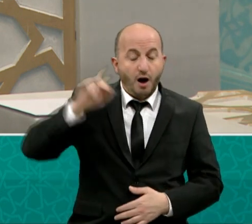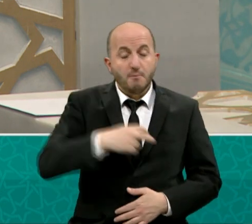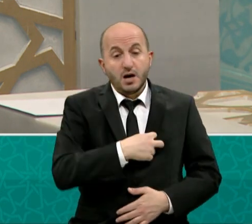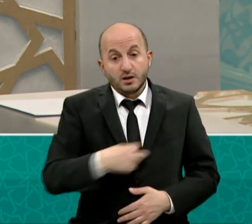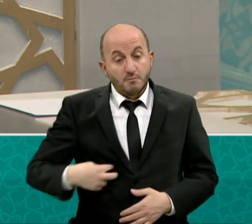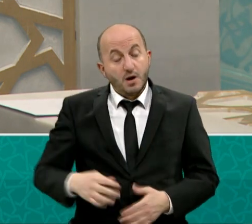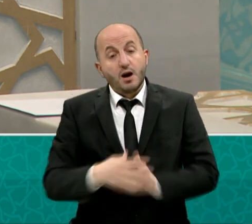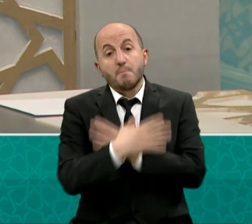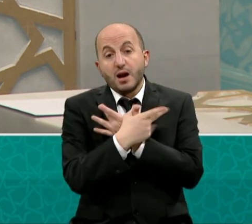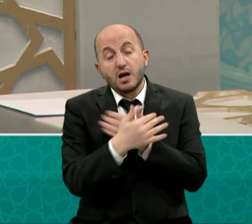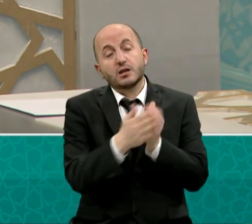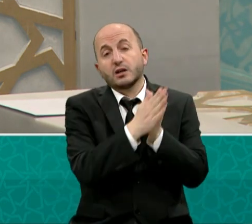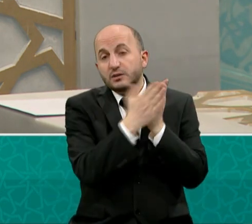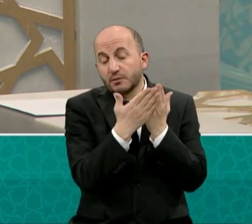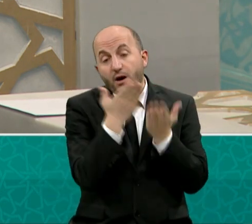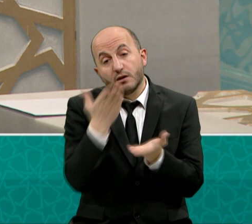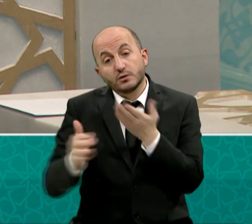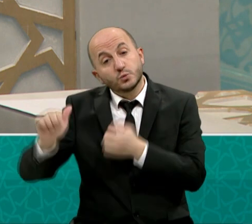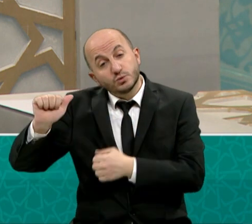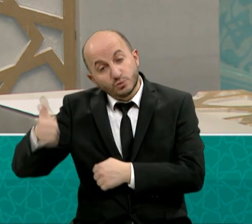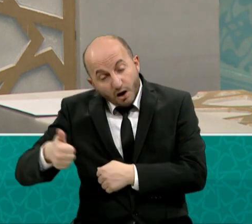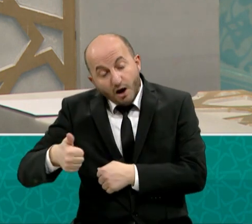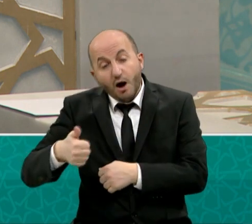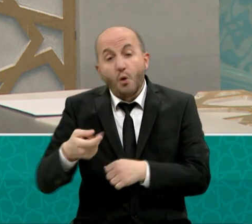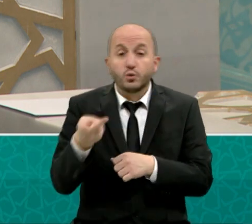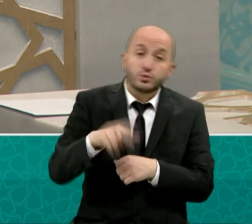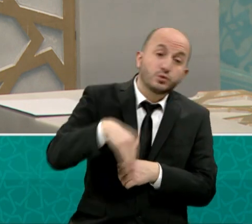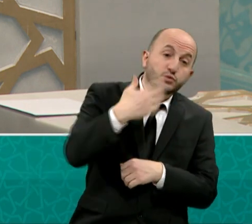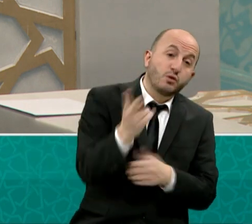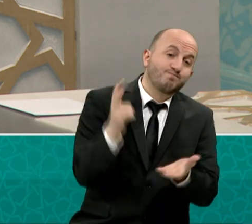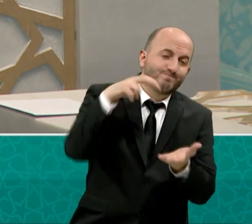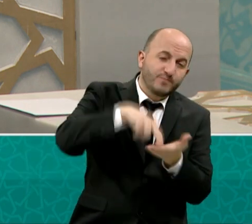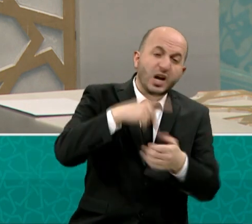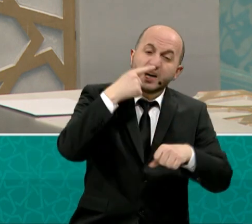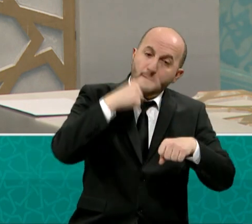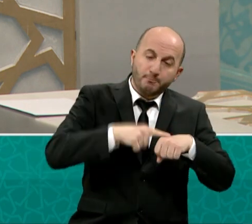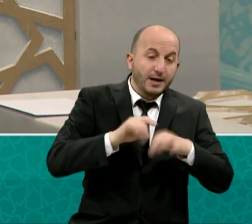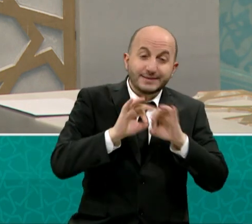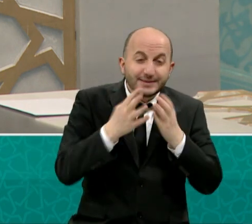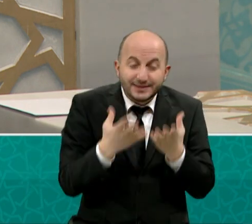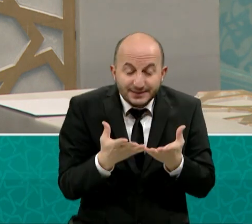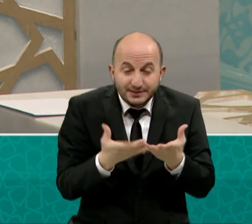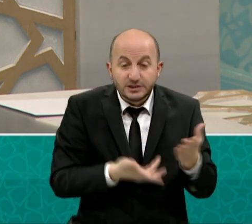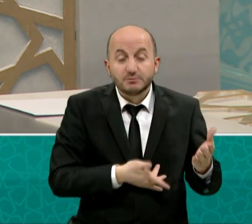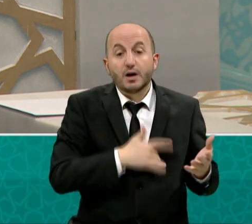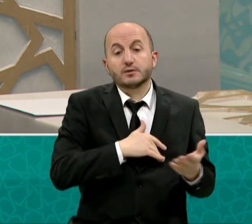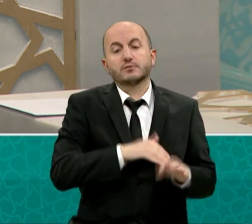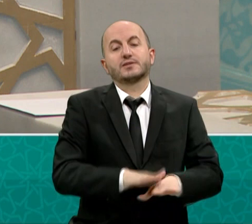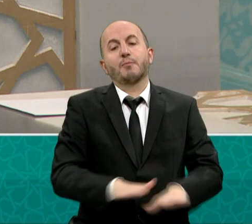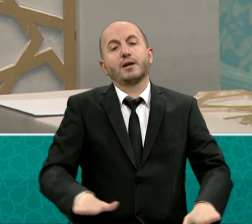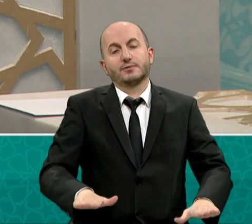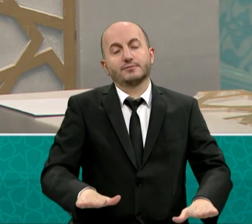peygambere, meleklere, kitaplara, ahiret gününe, öldükten sonra dirilmeye inanmak nedir? İmanın